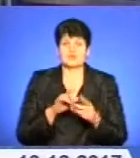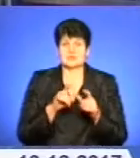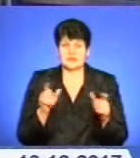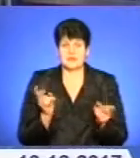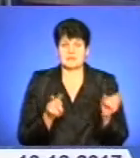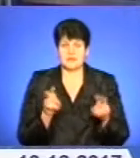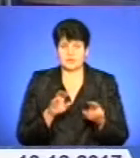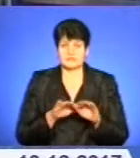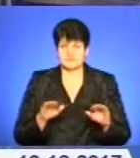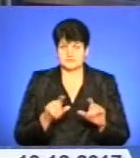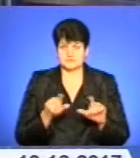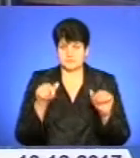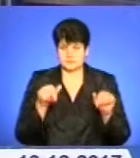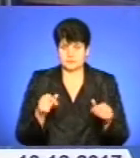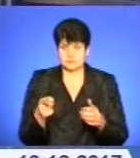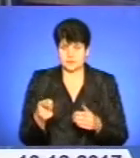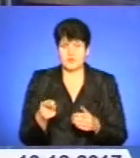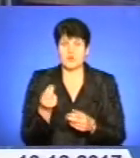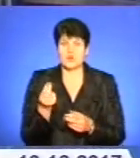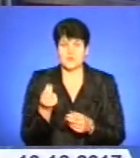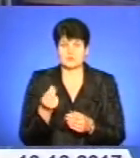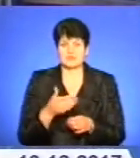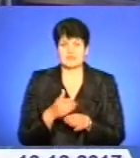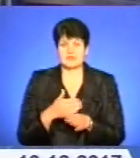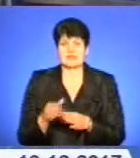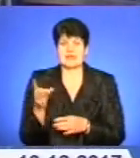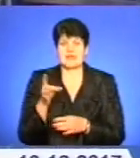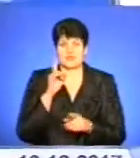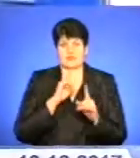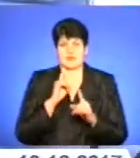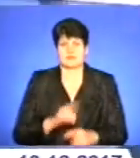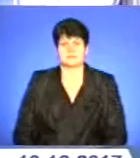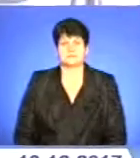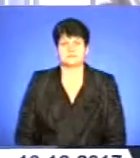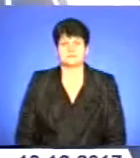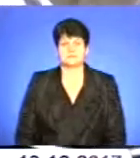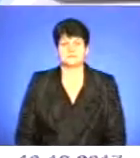тернопільські дошкільні заклади, кошти на їх навчання виділятимуть із районної ради.